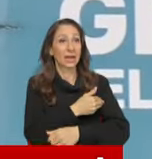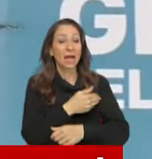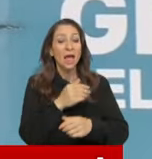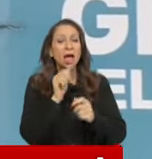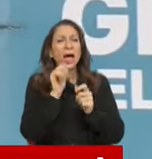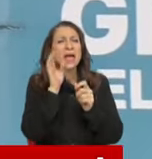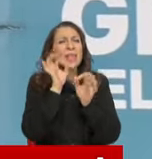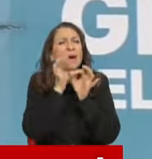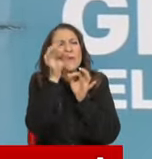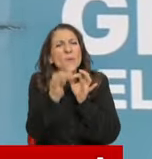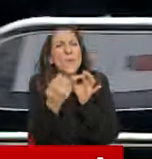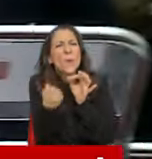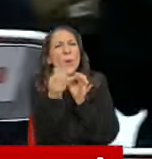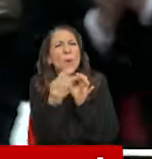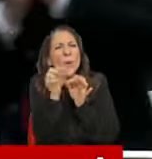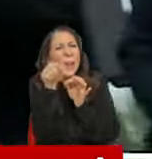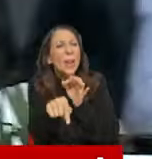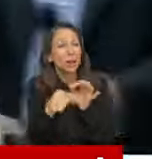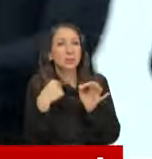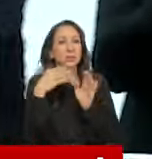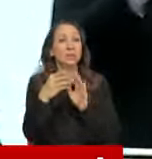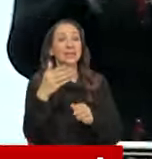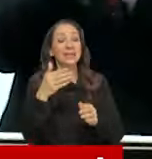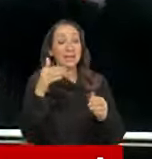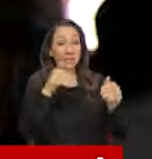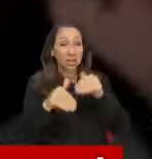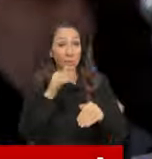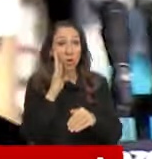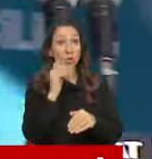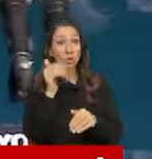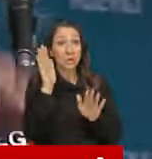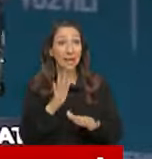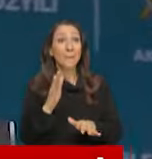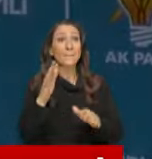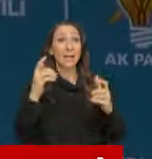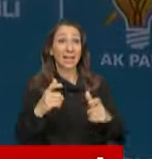beldelerimiz kadar ulaştıracağız Sandığa 4 gün kala işte meydanlar